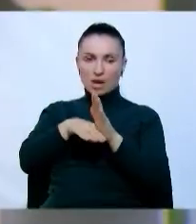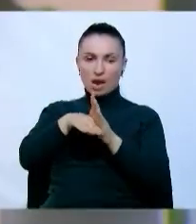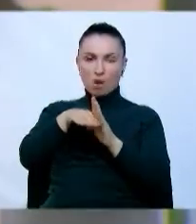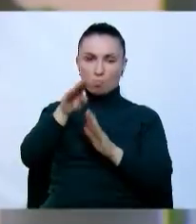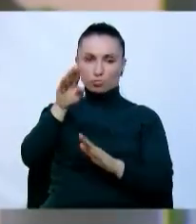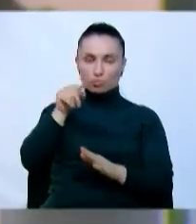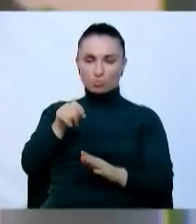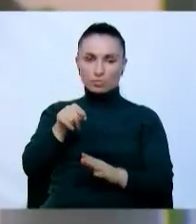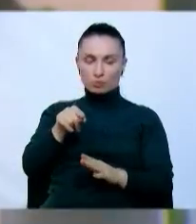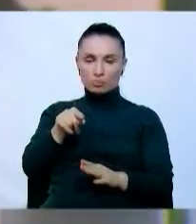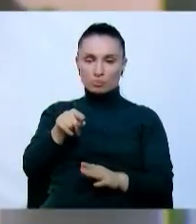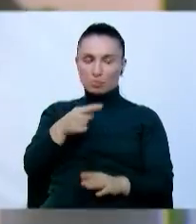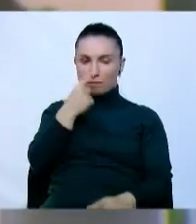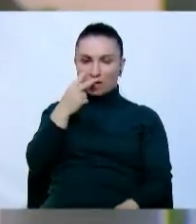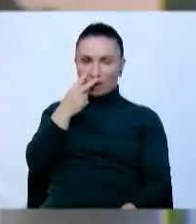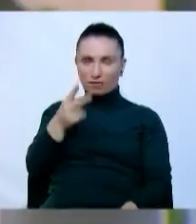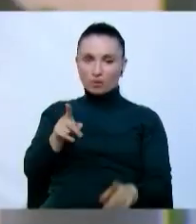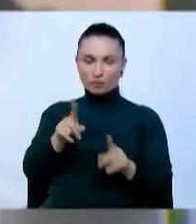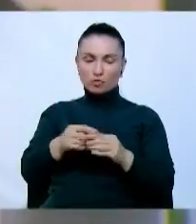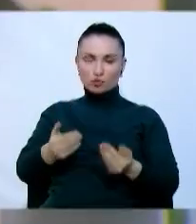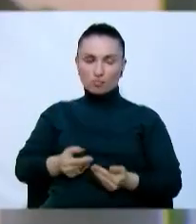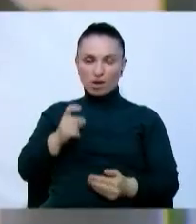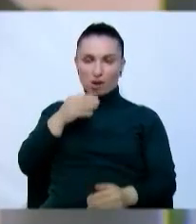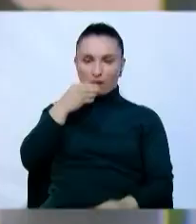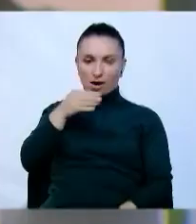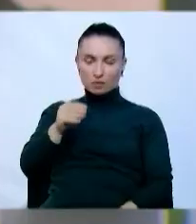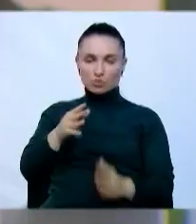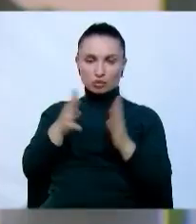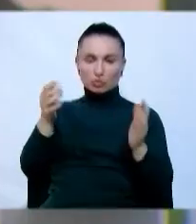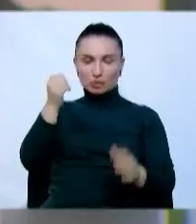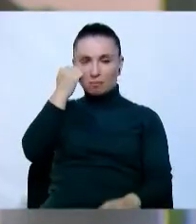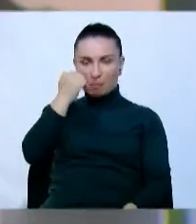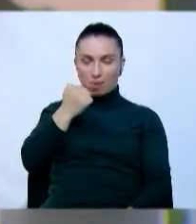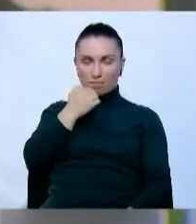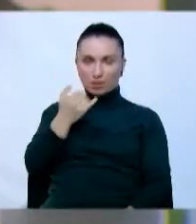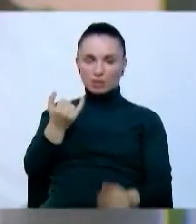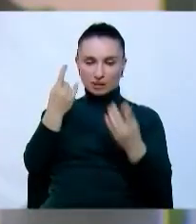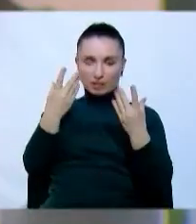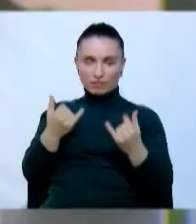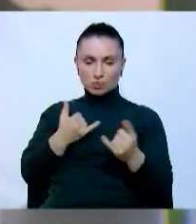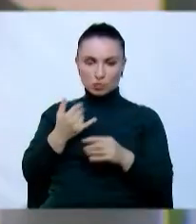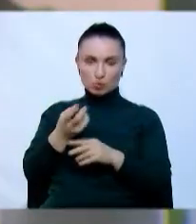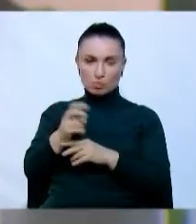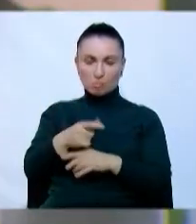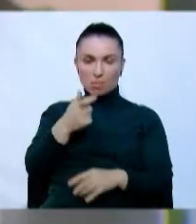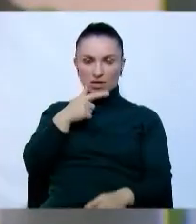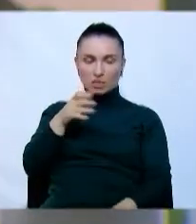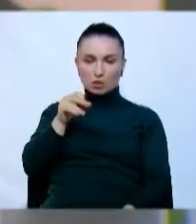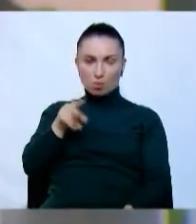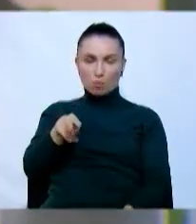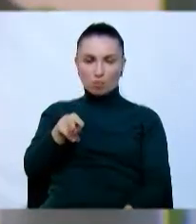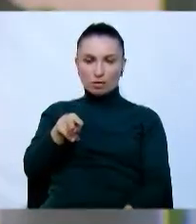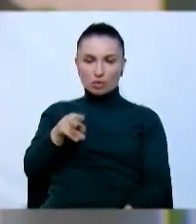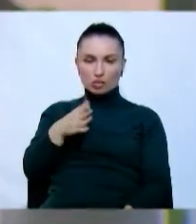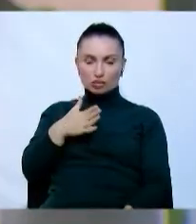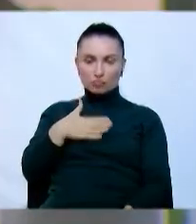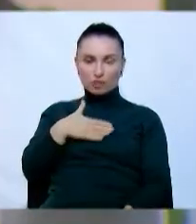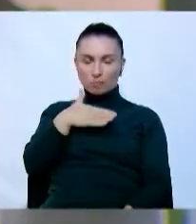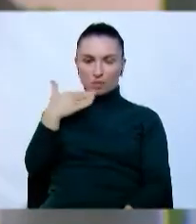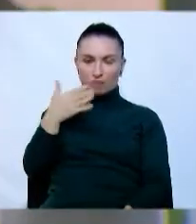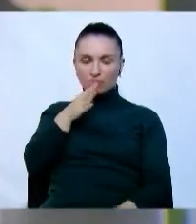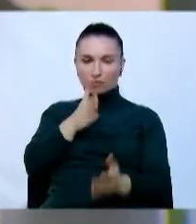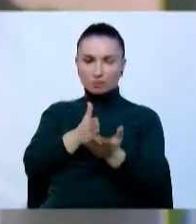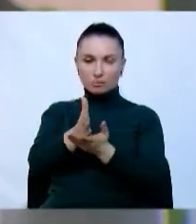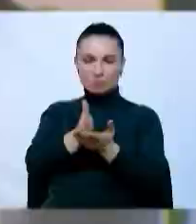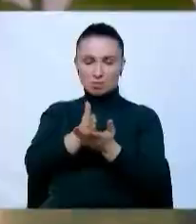გაიუმჯობესონ არა მარტო მხედველობა, არამედ ცხოვრების ხარისხი. დიდი მადლობა დღევანდელი სტუმრობისთვის ბატონო გრიგოლ, ჩვენთან